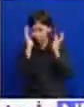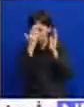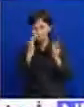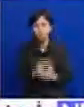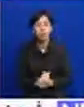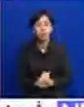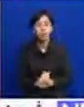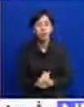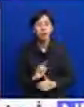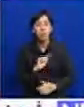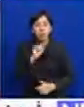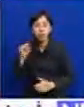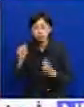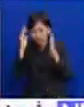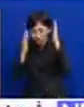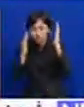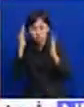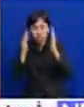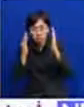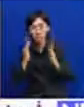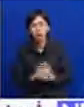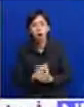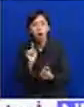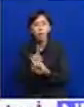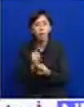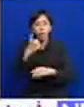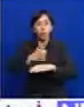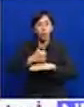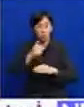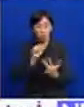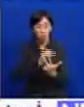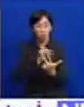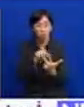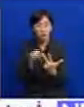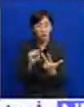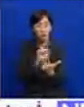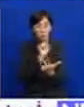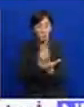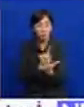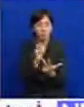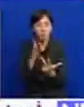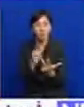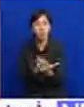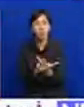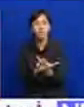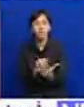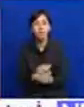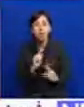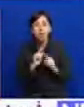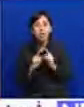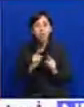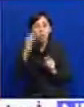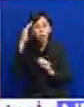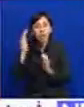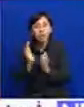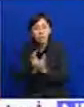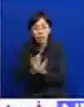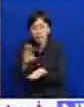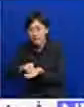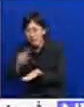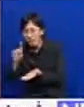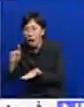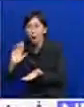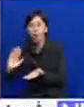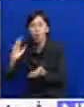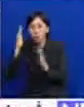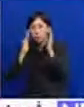และการเดินทางไปมาเลเซียครั้งนี้ไม่ได้พบกับตัวผู้ต้องสงสัยทั้ง3คนแต่จากการพูดคุยกับตำรวจสันติบาลมาเลเซียพบว่